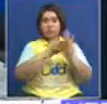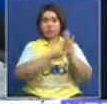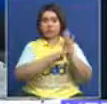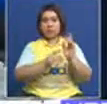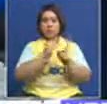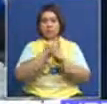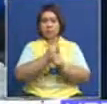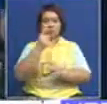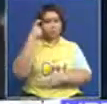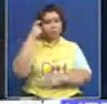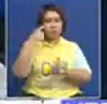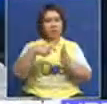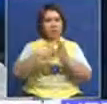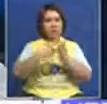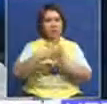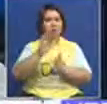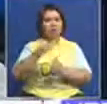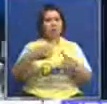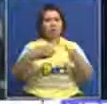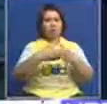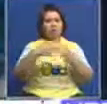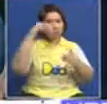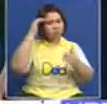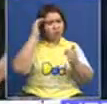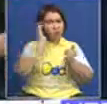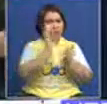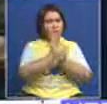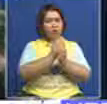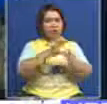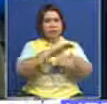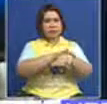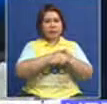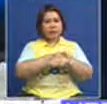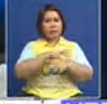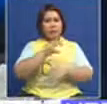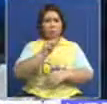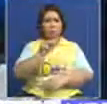ที่ลาออกไม่น่าจะเกี่ยวข้องกับกลุ่มผู้ต้องหาที่กระทำผิดตามมาตรา112ค่ะ